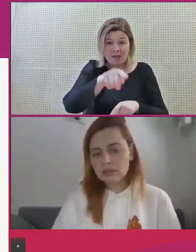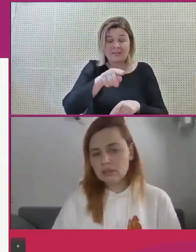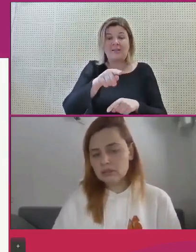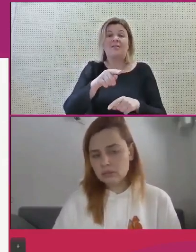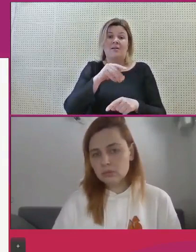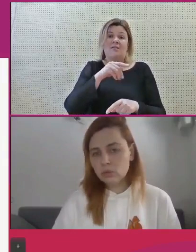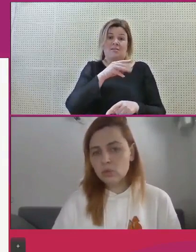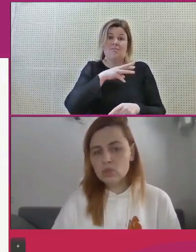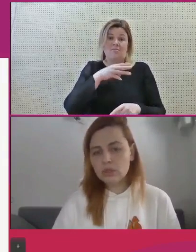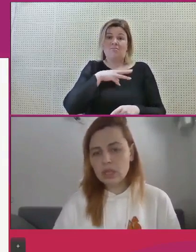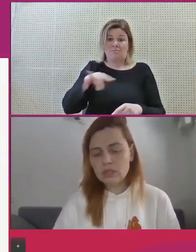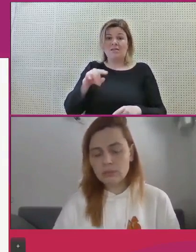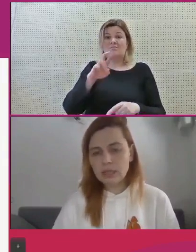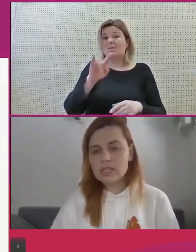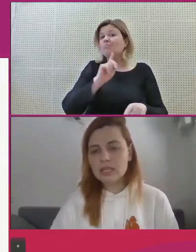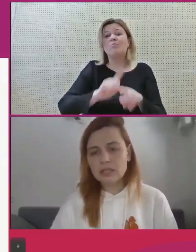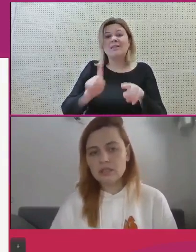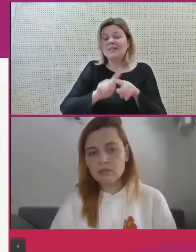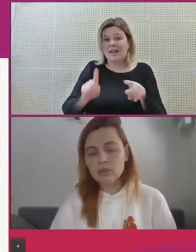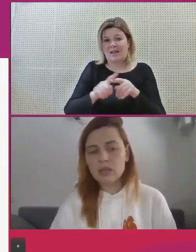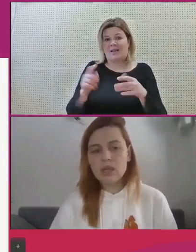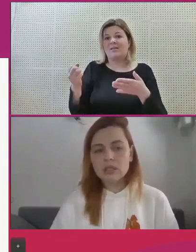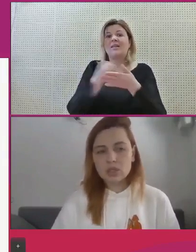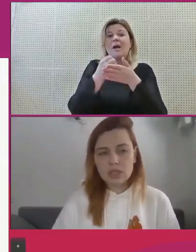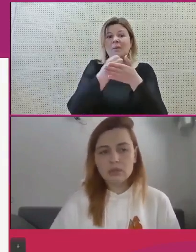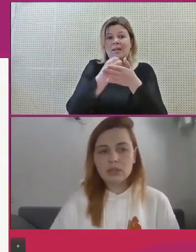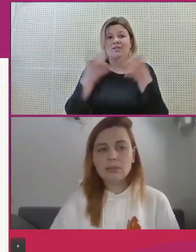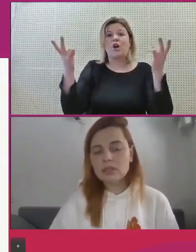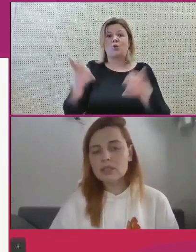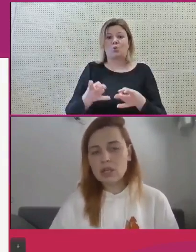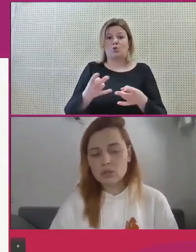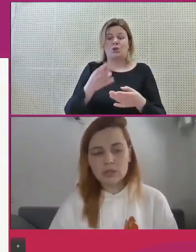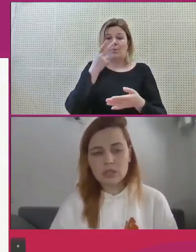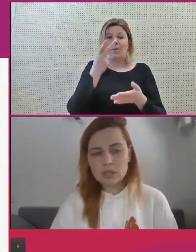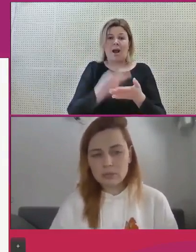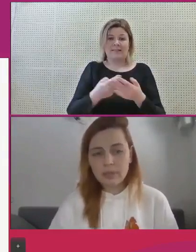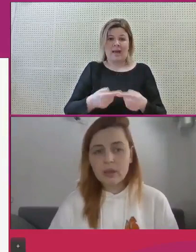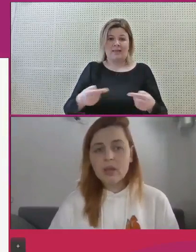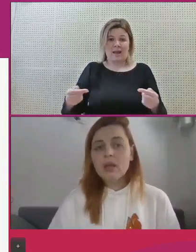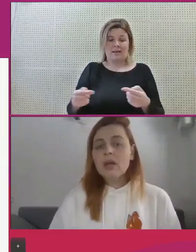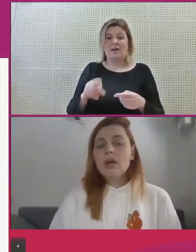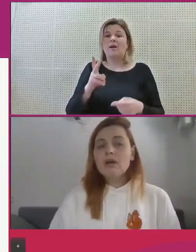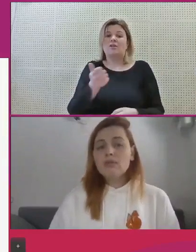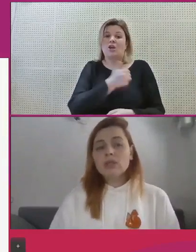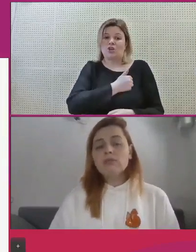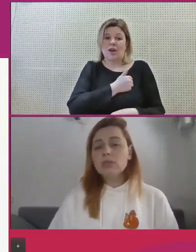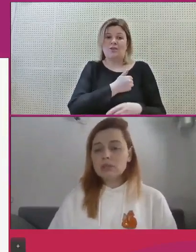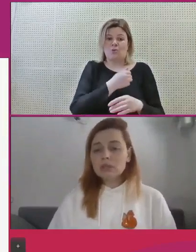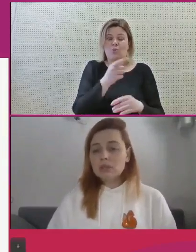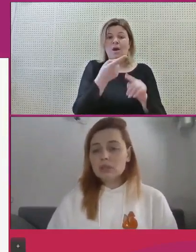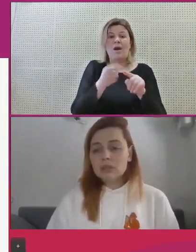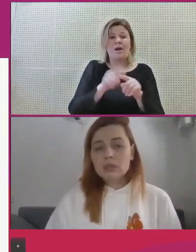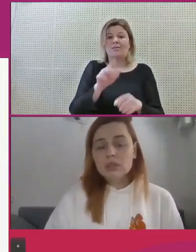достигли нужных, да, там, показателей. Вот. К сожалению, это было не сразу. Вот.